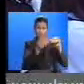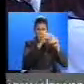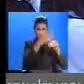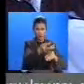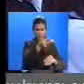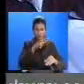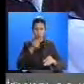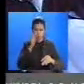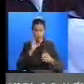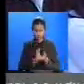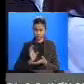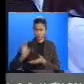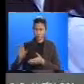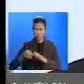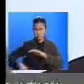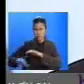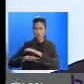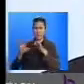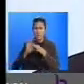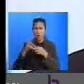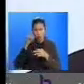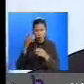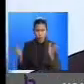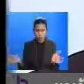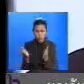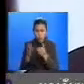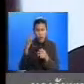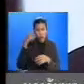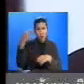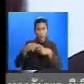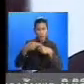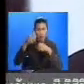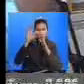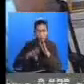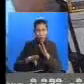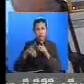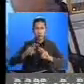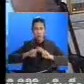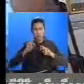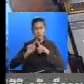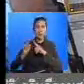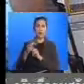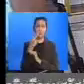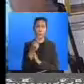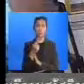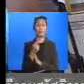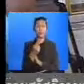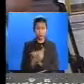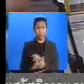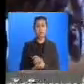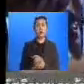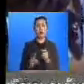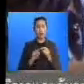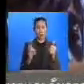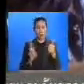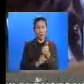โครงสร้างพื้นฐานเพื่อลดการใช้น้ำมันและกระตุ้นการลงทุนของเอกชนนายพรศิลป์พัชรินตนกุลรอง